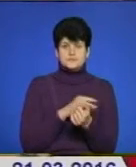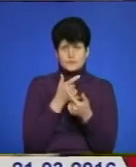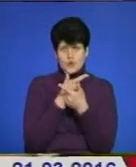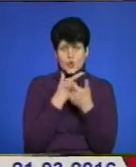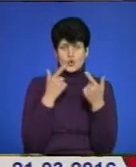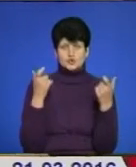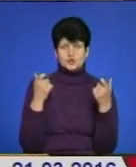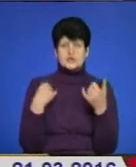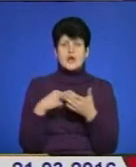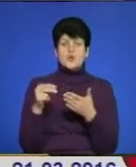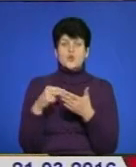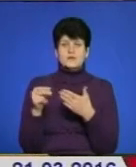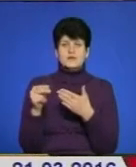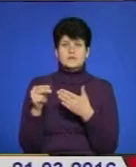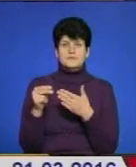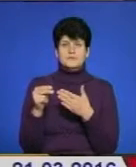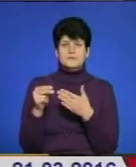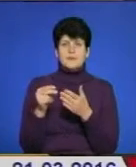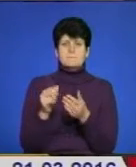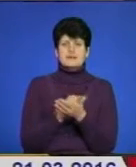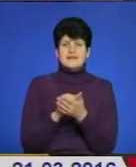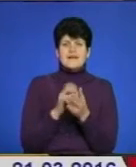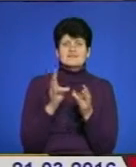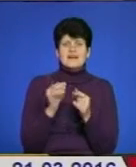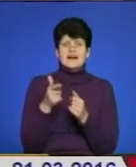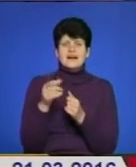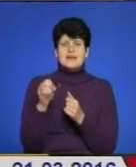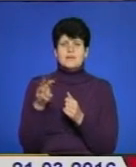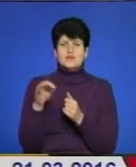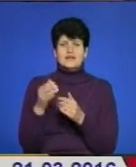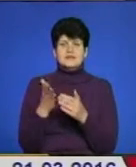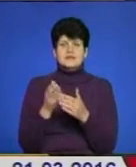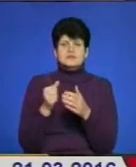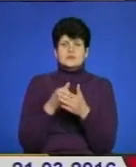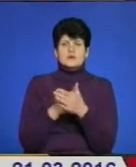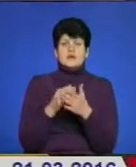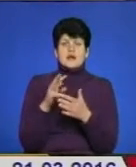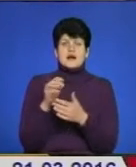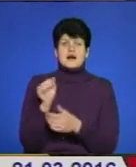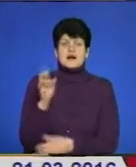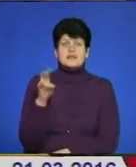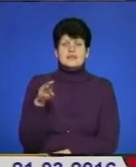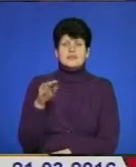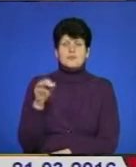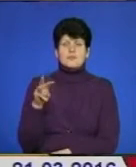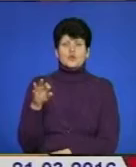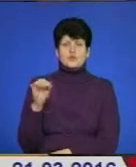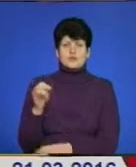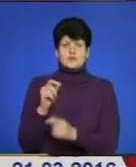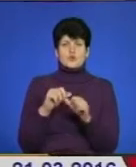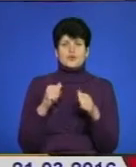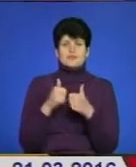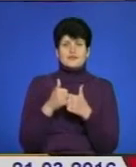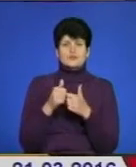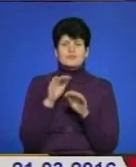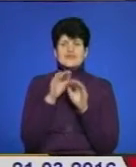проголошено для закупівлі розхідних матеріалів на гемодіаліз, є заблоковано антимонопольним комітетом на рівні Києва.